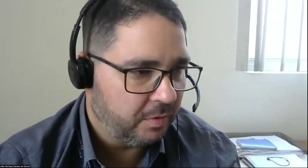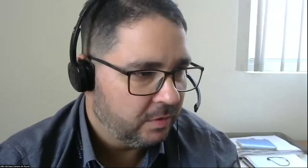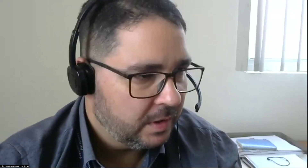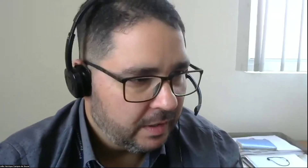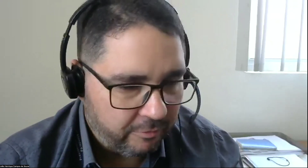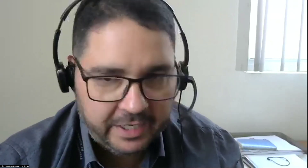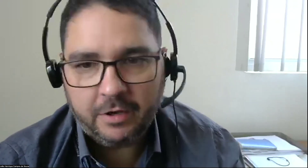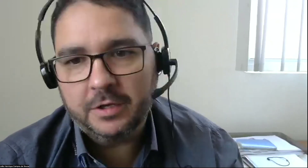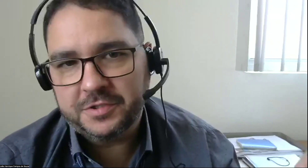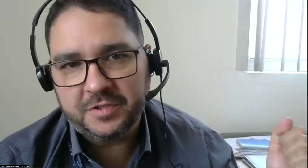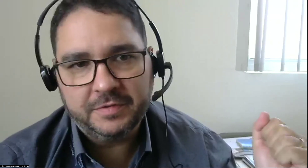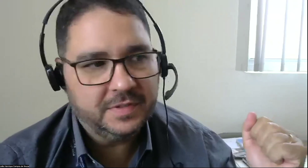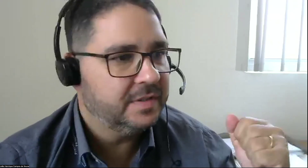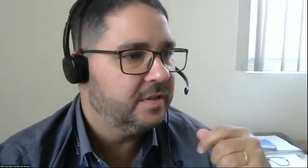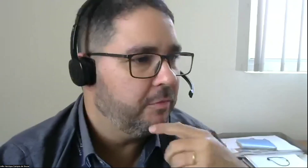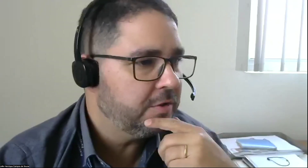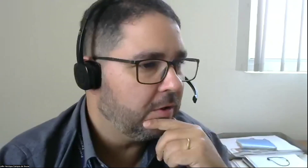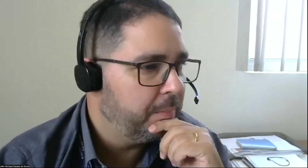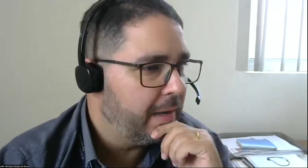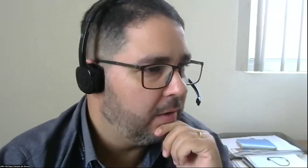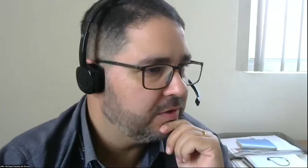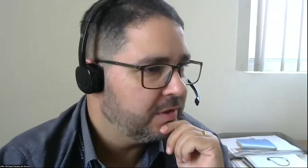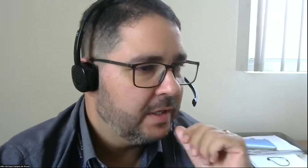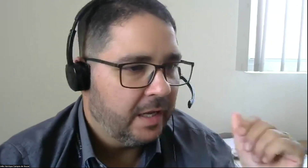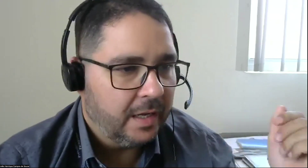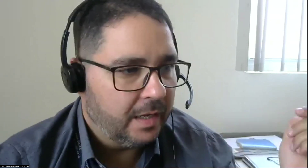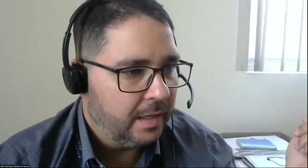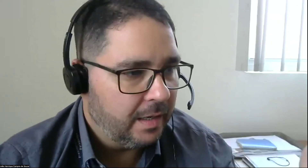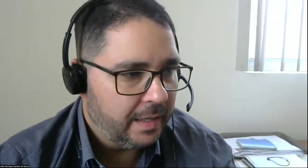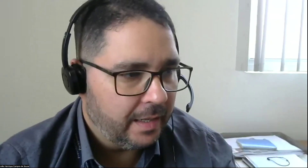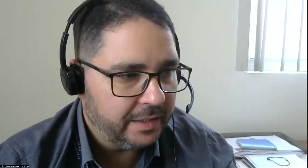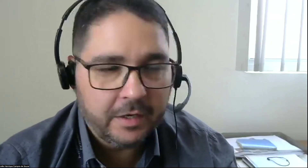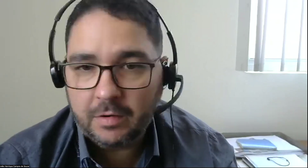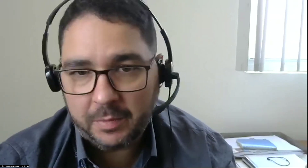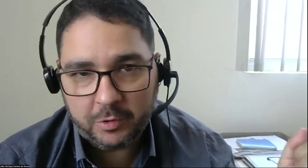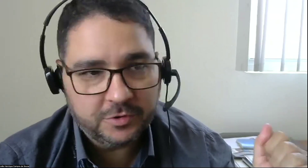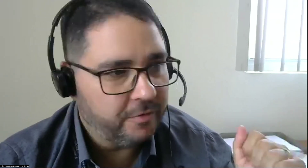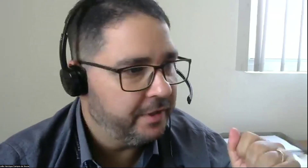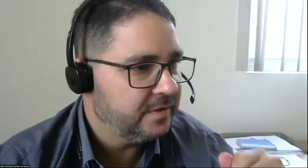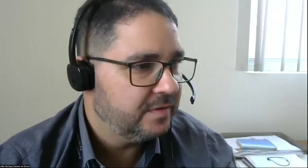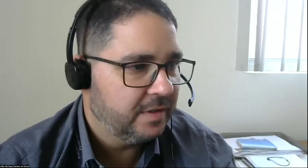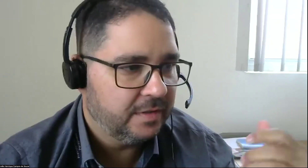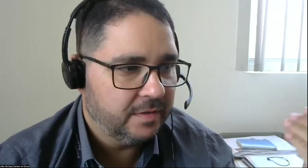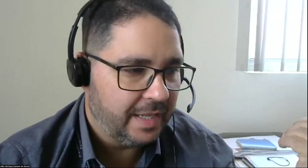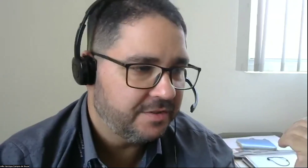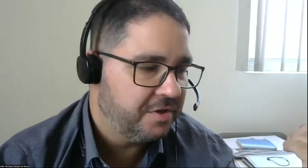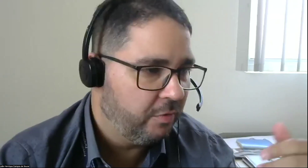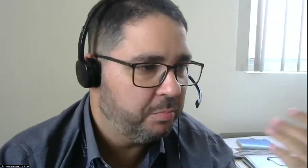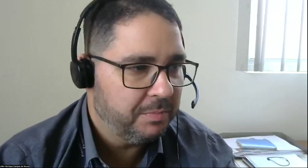ces réglementations qui parlent par exemple le service de radiologie. Nous prenons en compte le fait